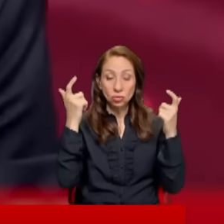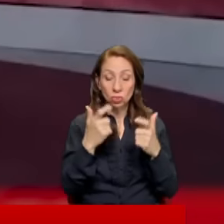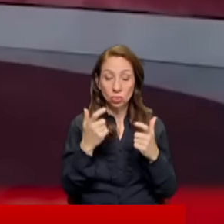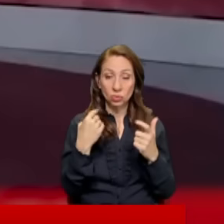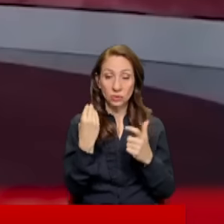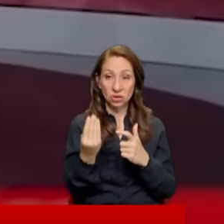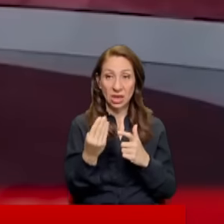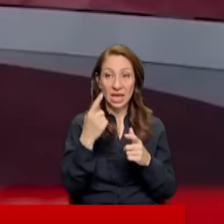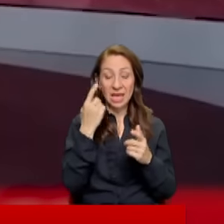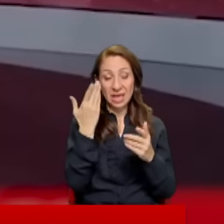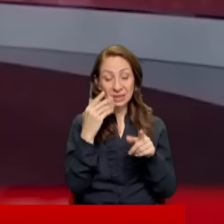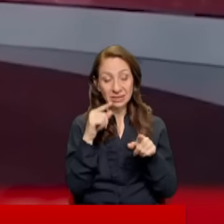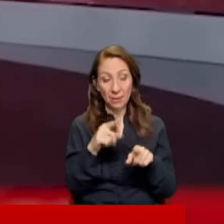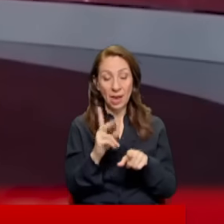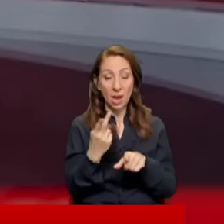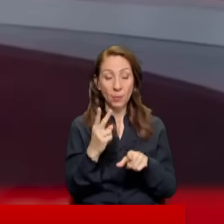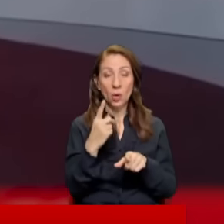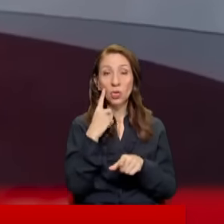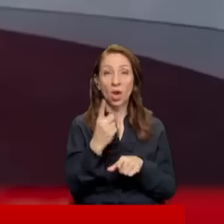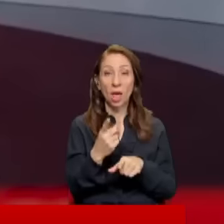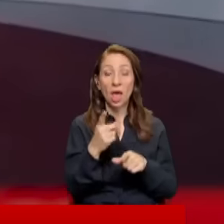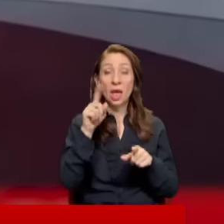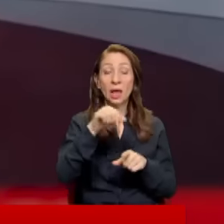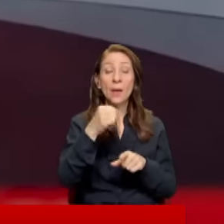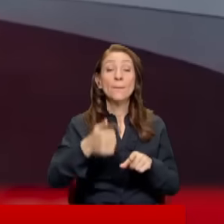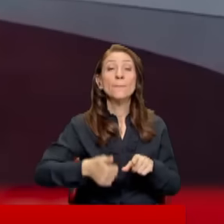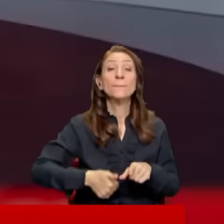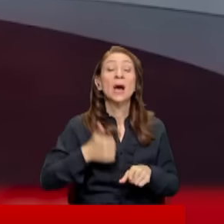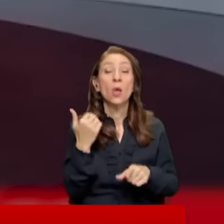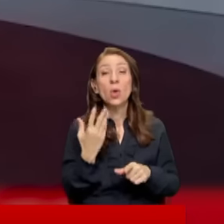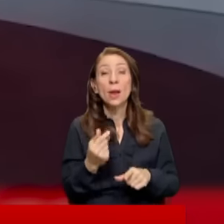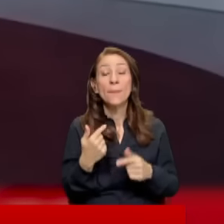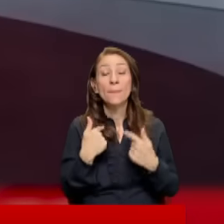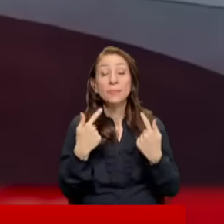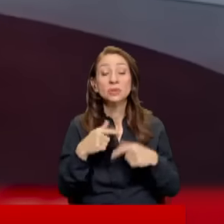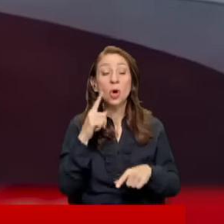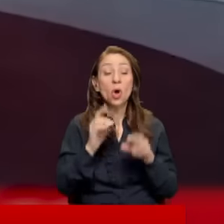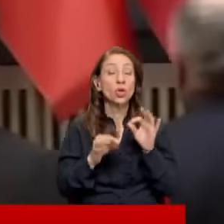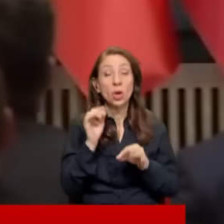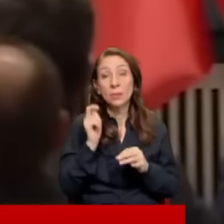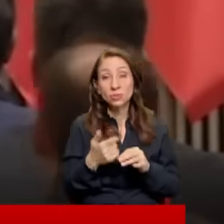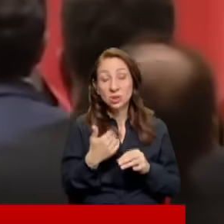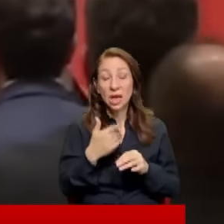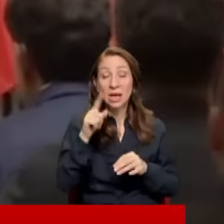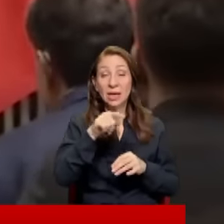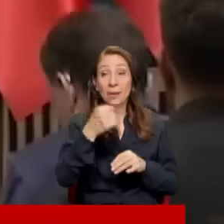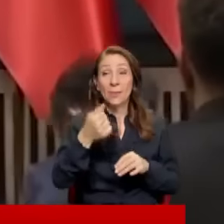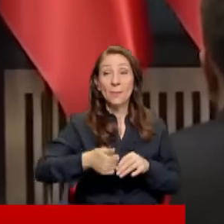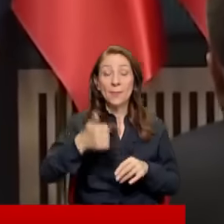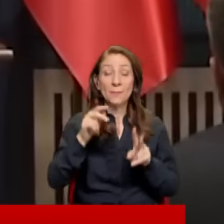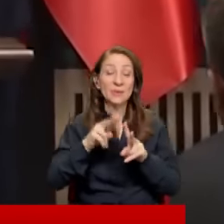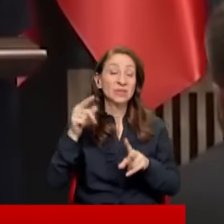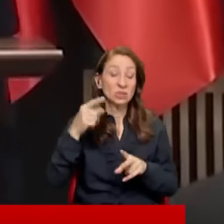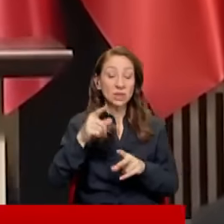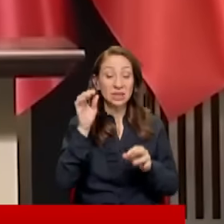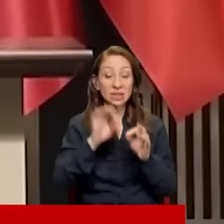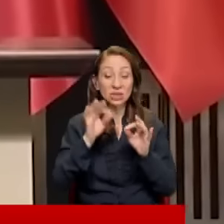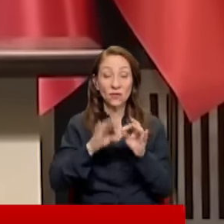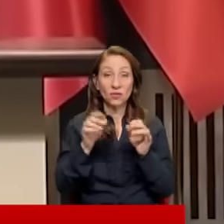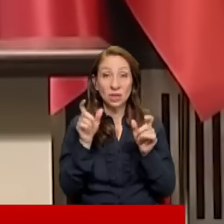tayin edecek izleme raporlama açısından haz hazine Maliye Bakanlığı olarak biz kontrolü yapacağız Hazine ve Maliye Bakanı Mehmet Şimşek